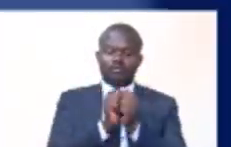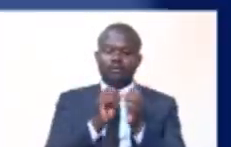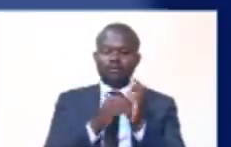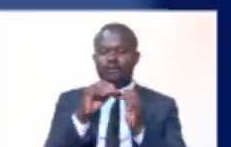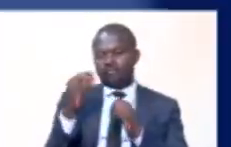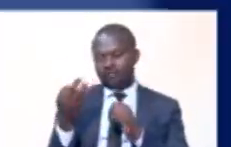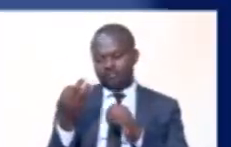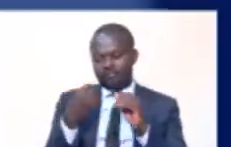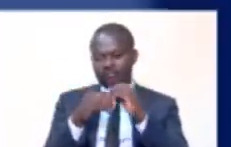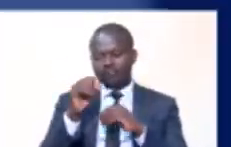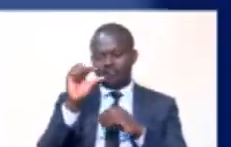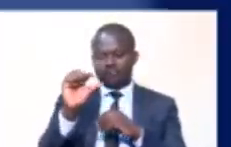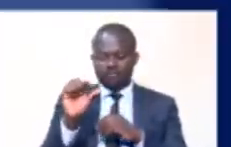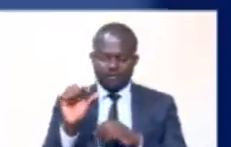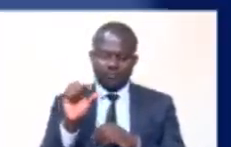bato